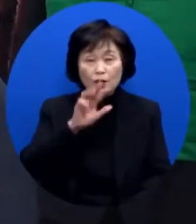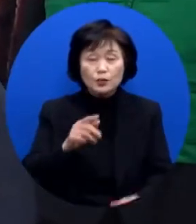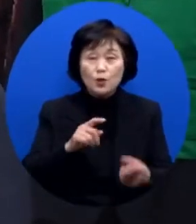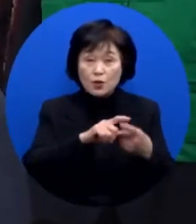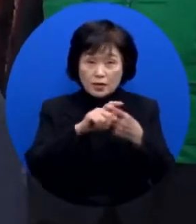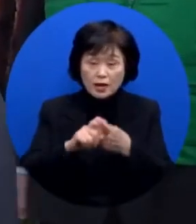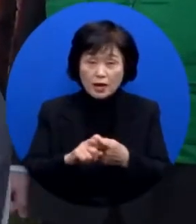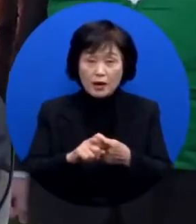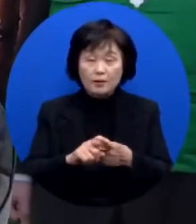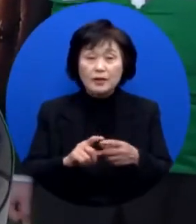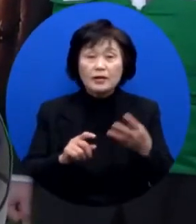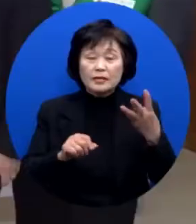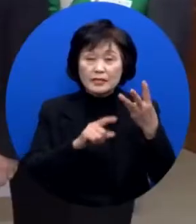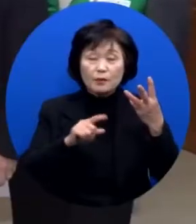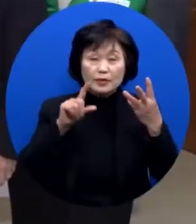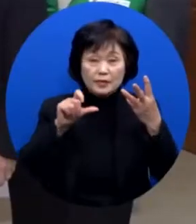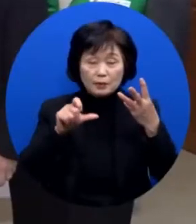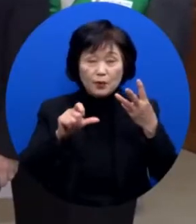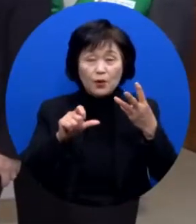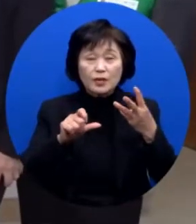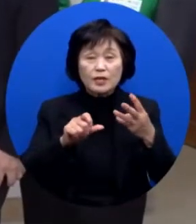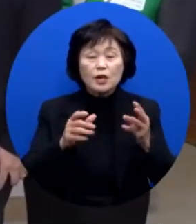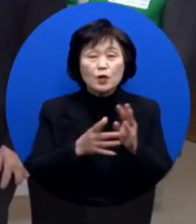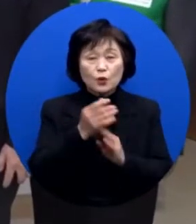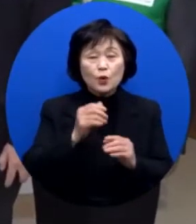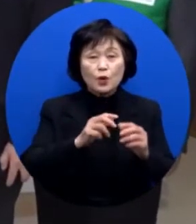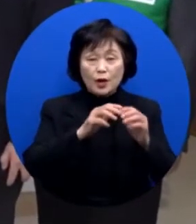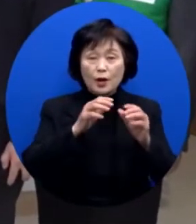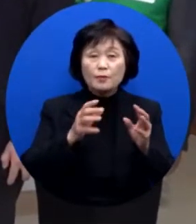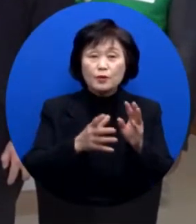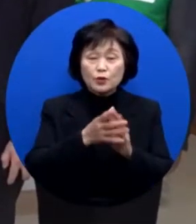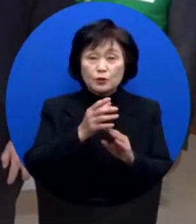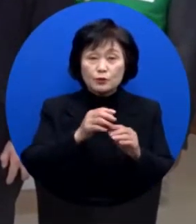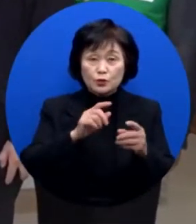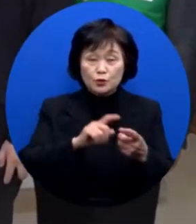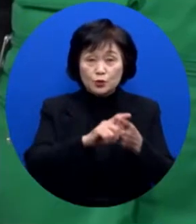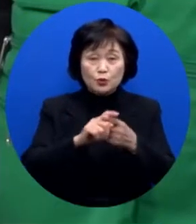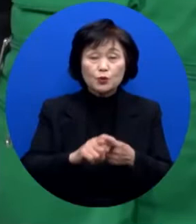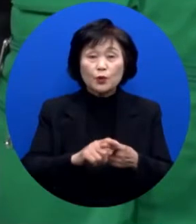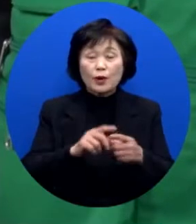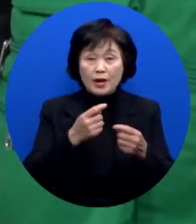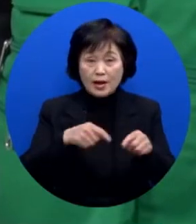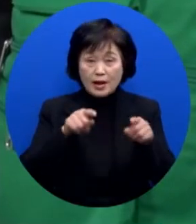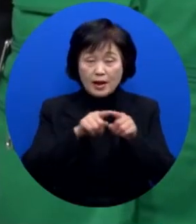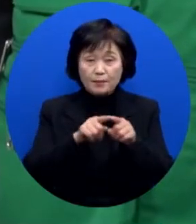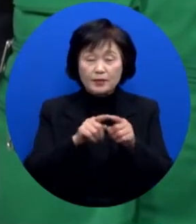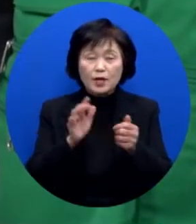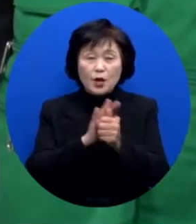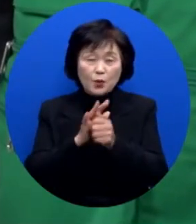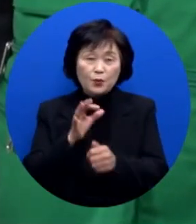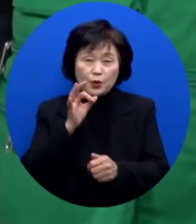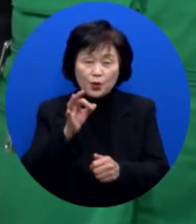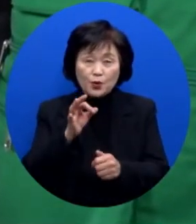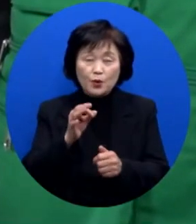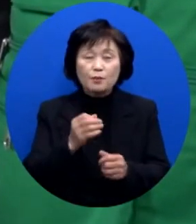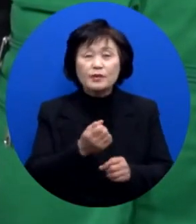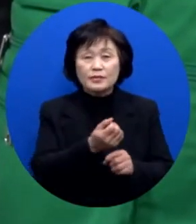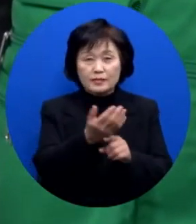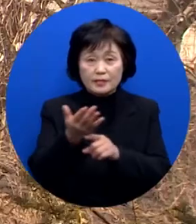지난 15일 대한예수교장로회 통합 총회와 함께 울 진 현장을 방문해 위로금 을 전달했습니다